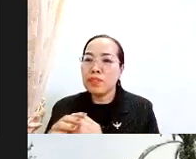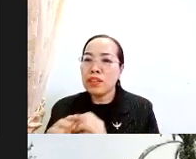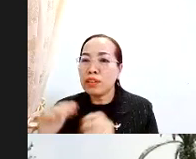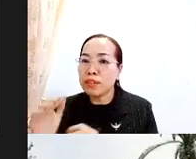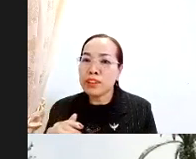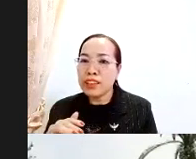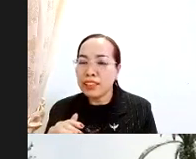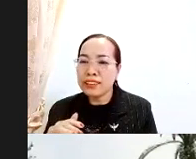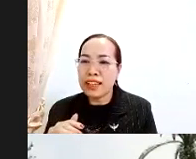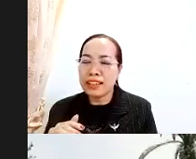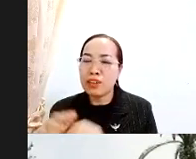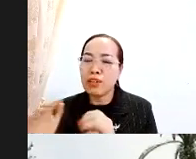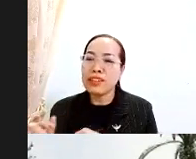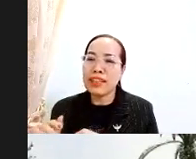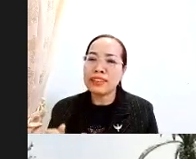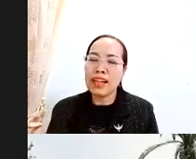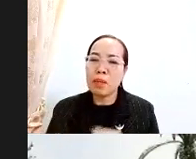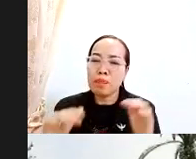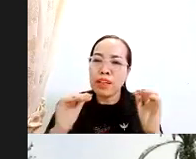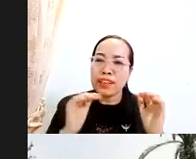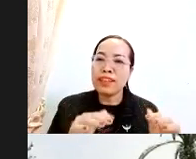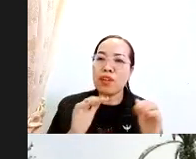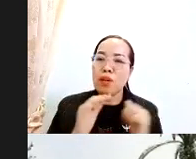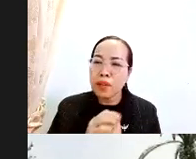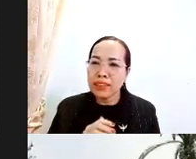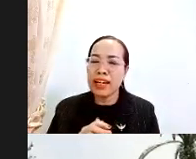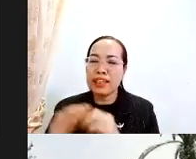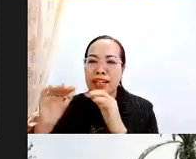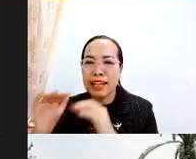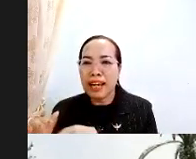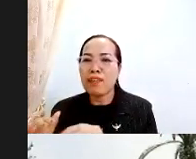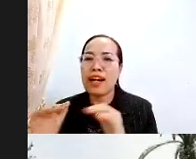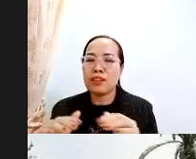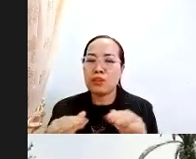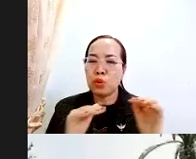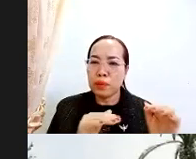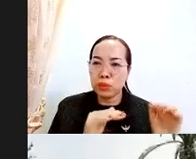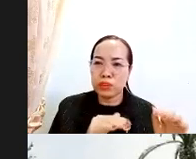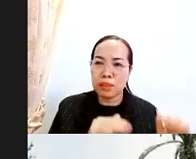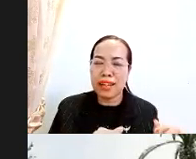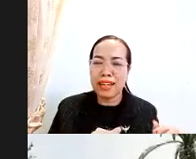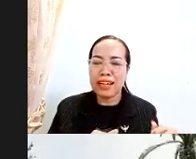kim lộc kim sừng il chả đại lộc lộc lang tha nơi là to mi chả nhẹ na có ai từ